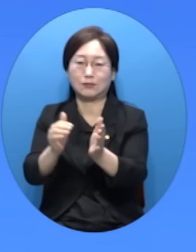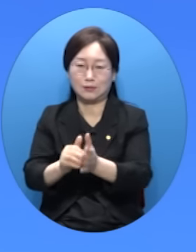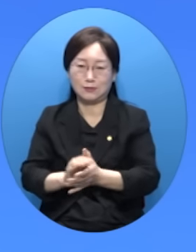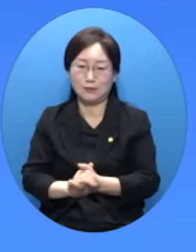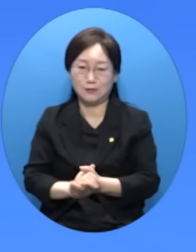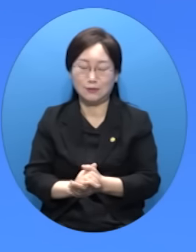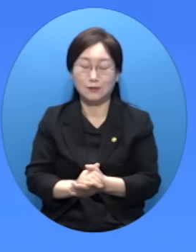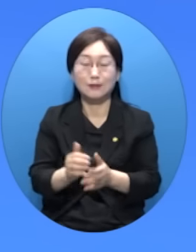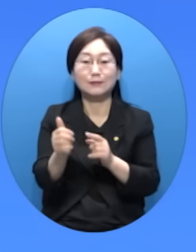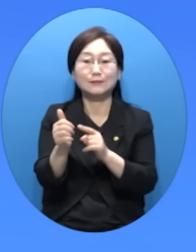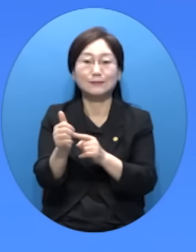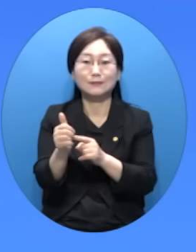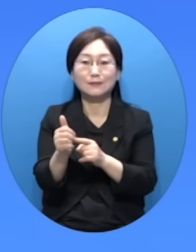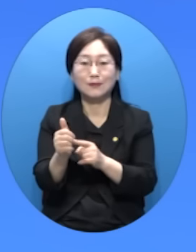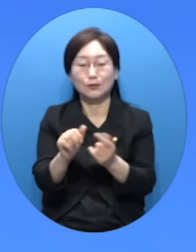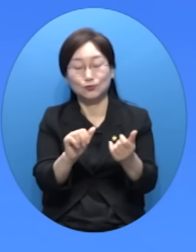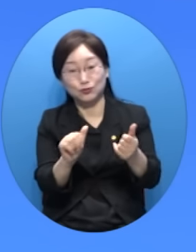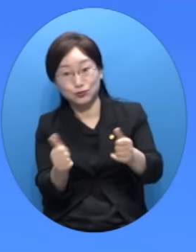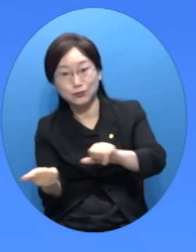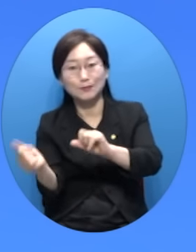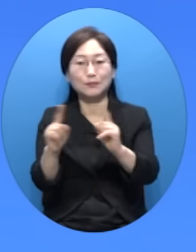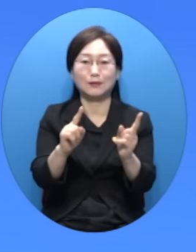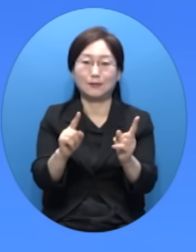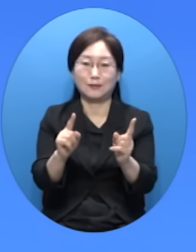그가 죽음 직전에 살아나